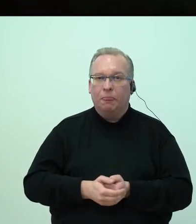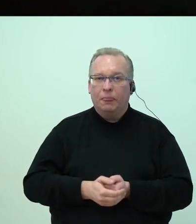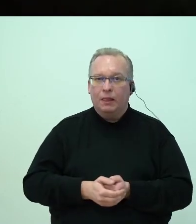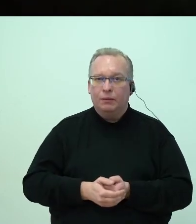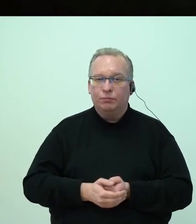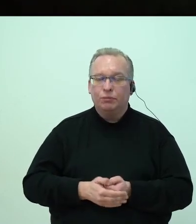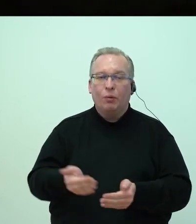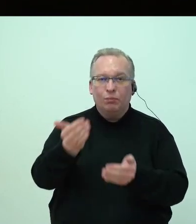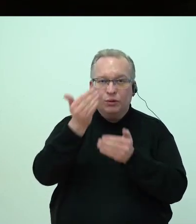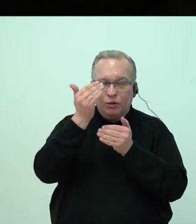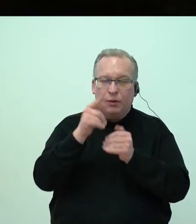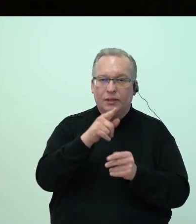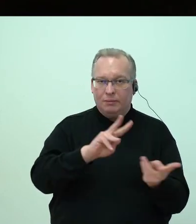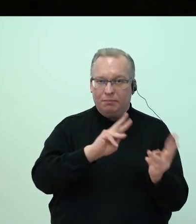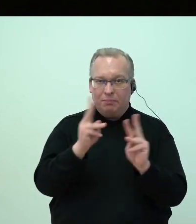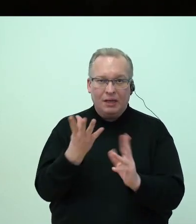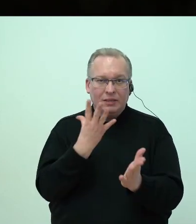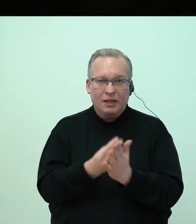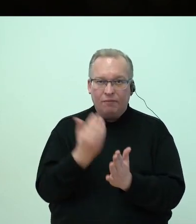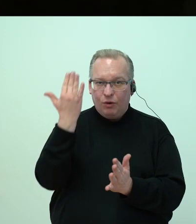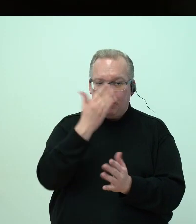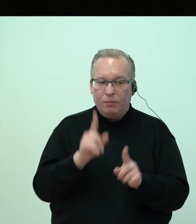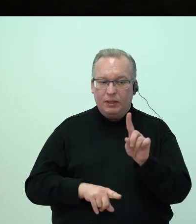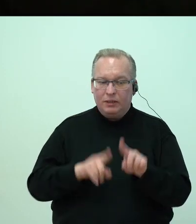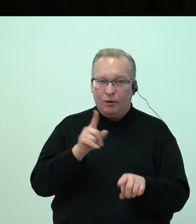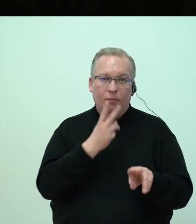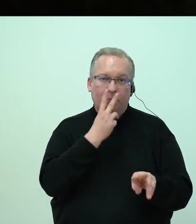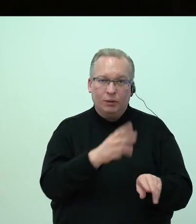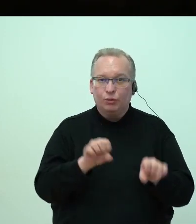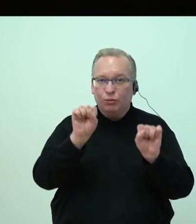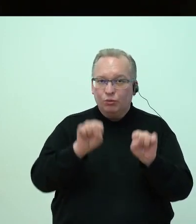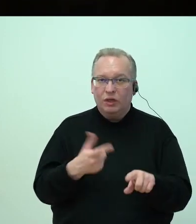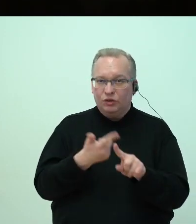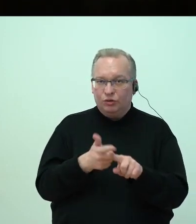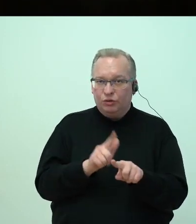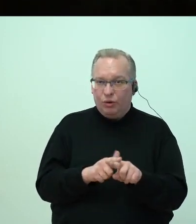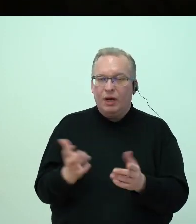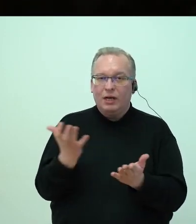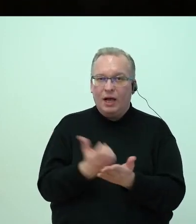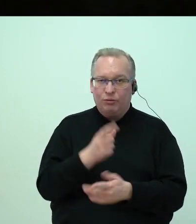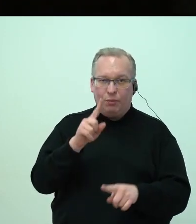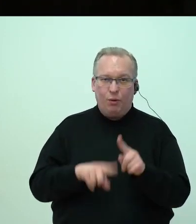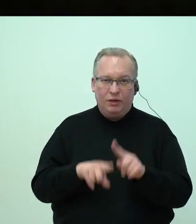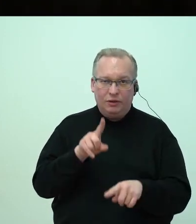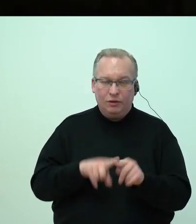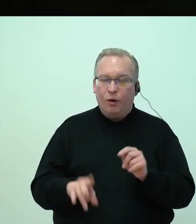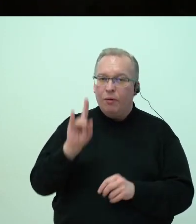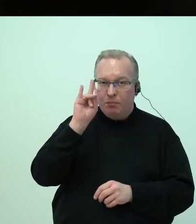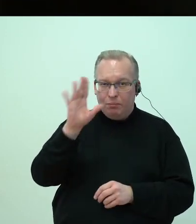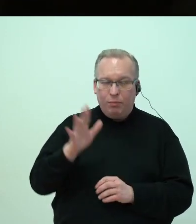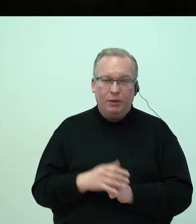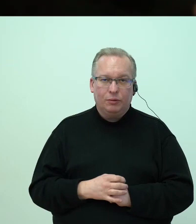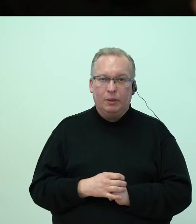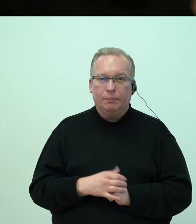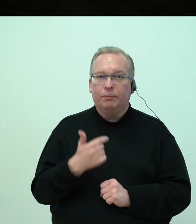labai greitai pakeistų savo nuomonę, jeigu tik tai pastebėtų, kad galėtų iš to susikrauti papildomo politinio kapitalo.